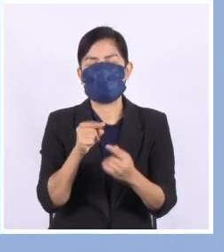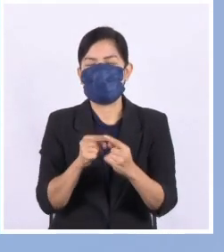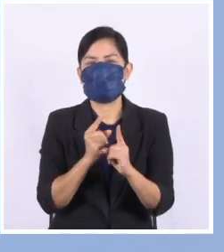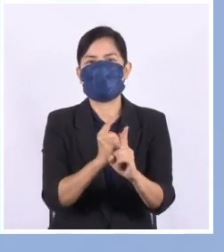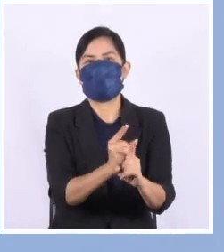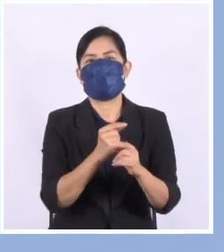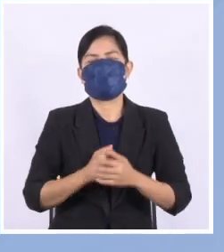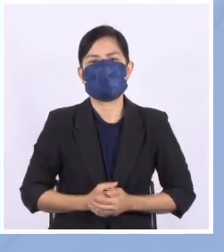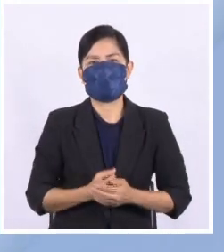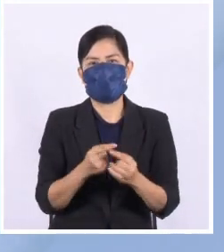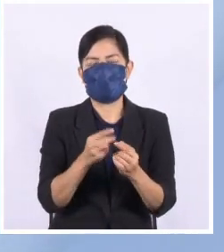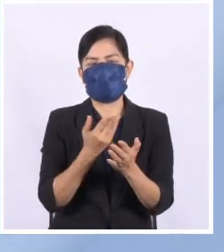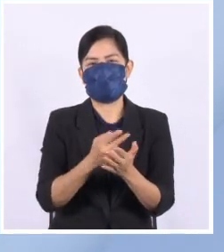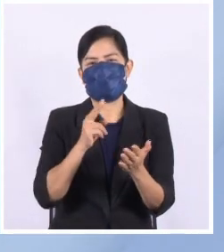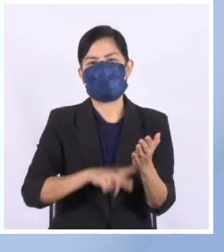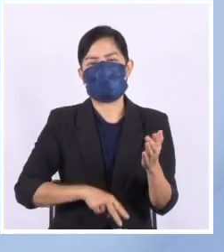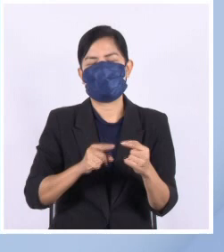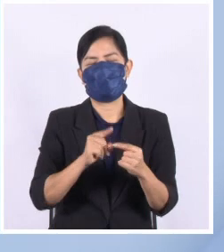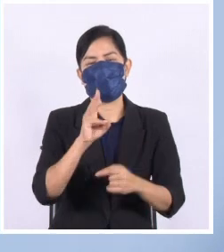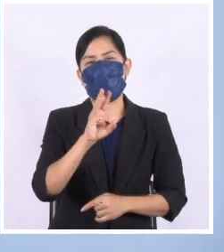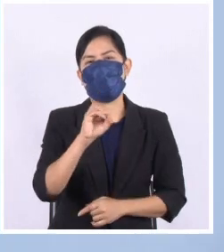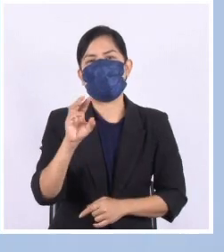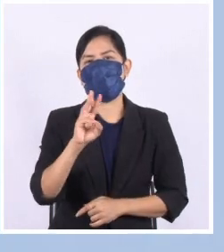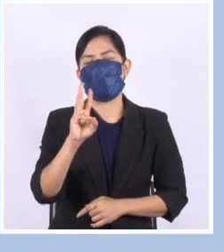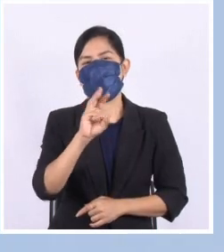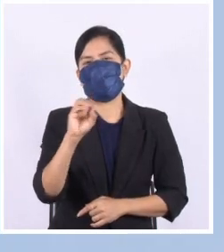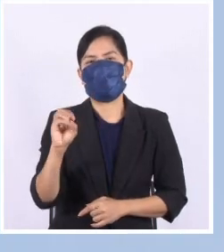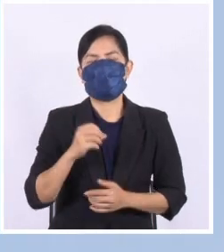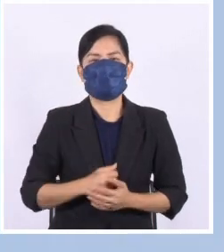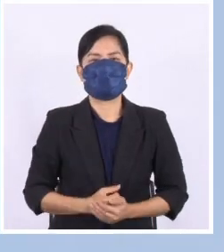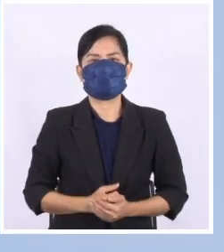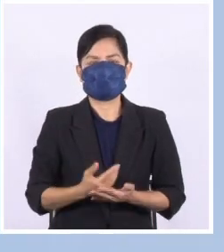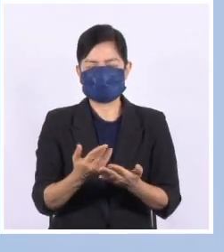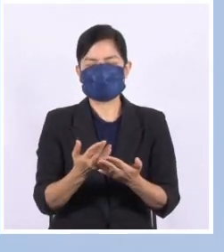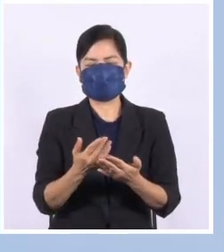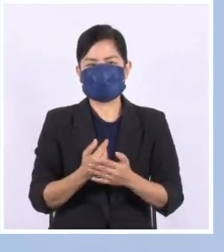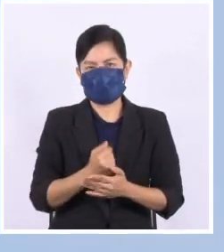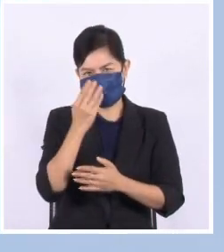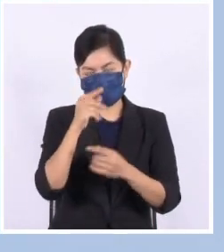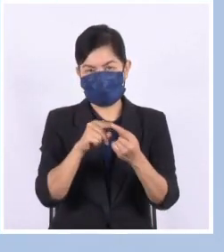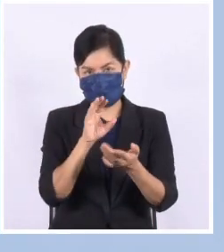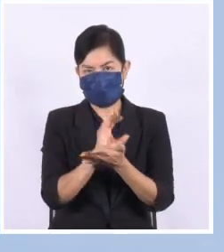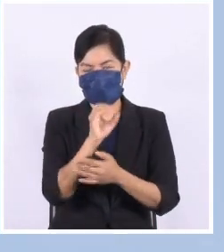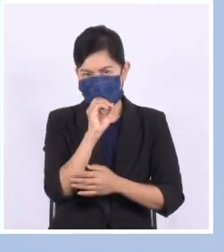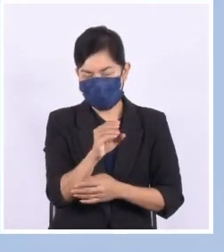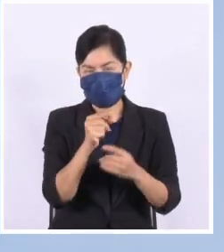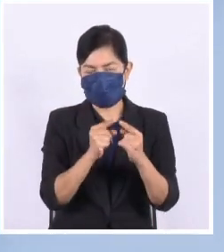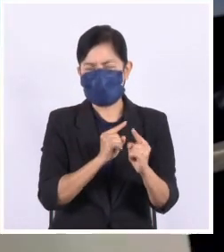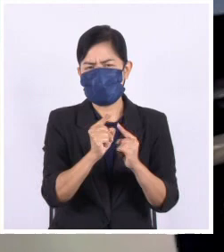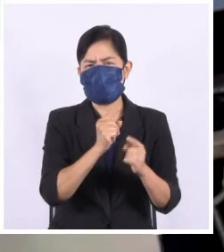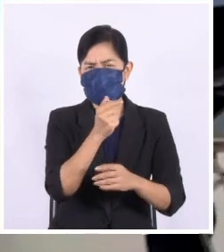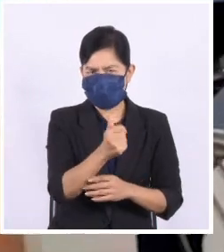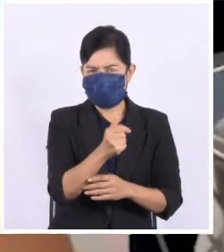เมียเจอตำรวจเลย บอกว่าอ้าวเดี๋ยวก็ก่อนปล่อยตัวไปตำรวจก็บอกว่าเอาไปคุยกันดีๆนะผั